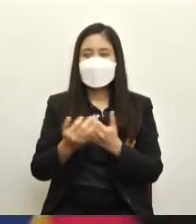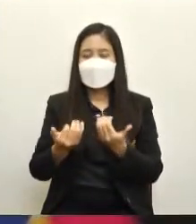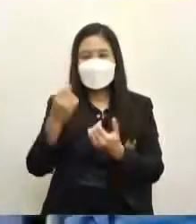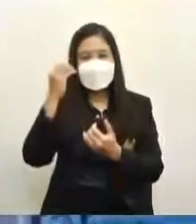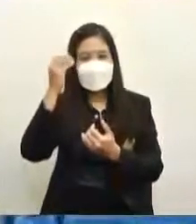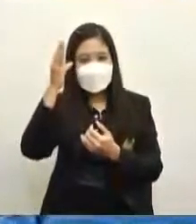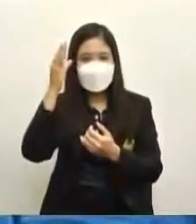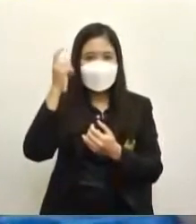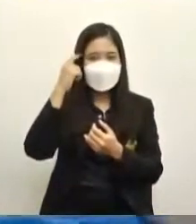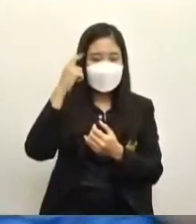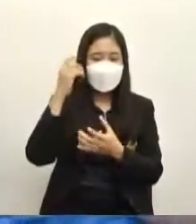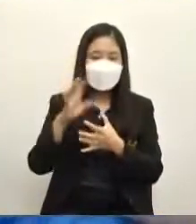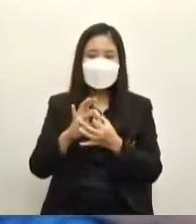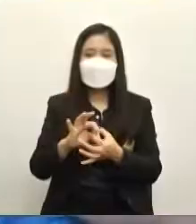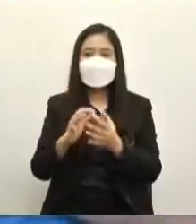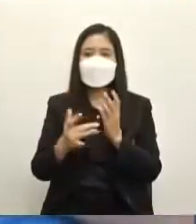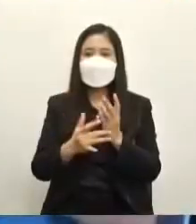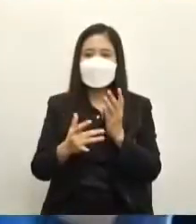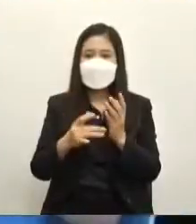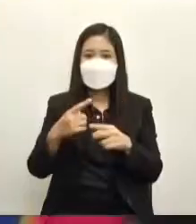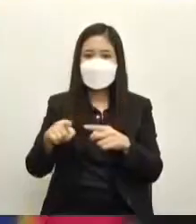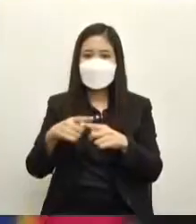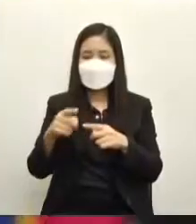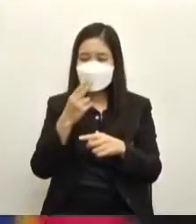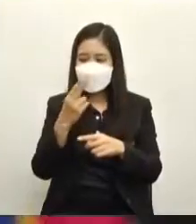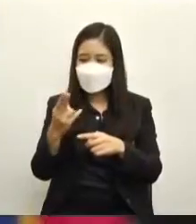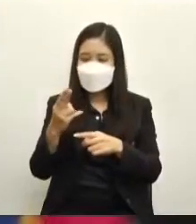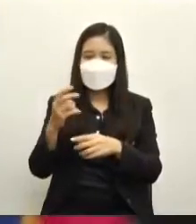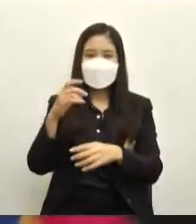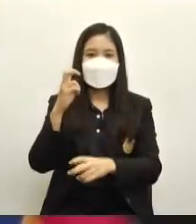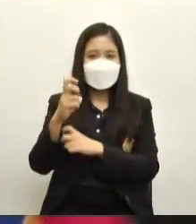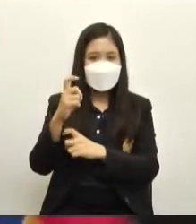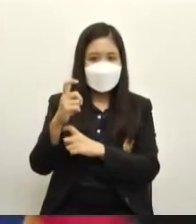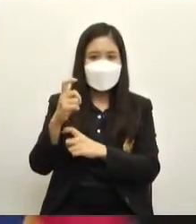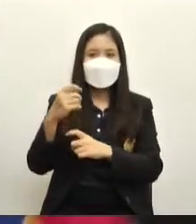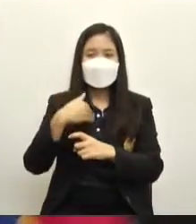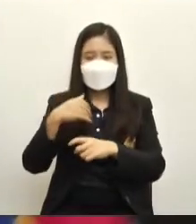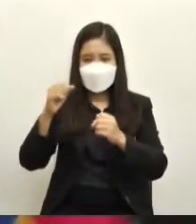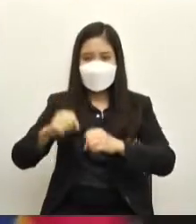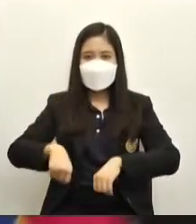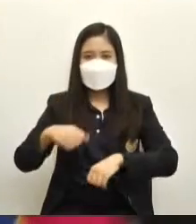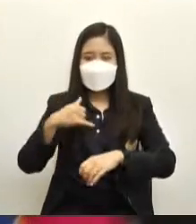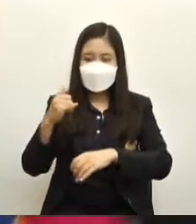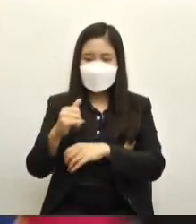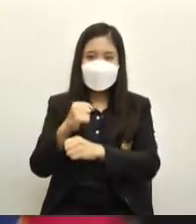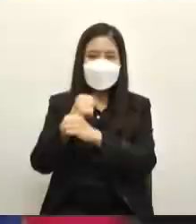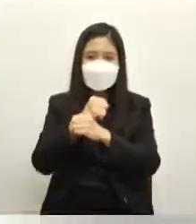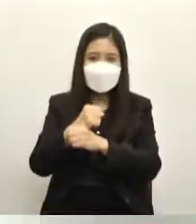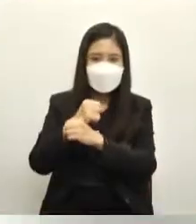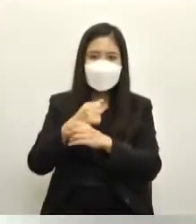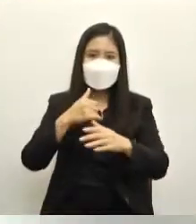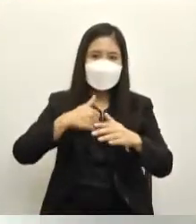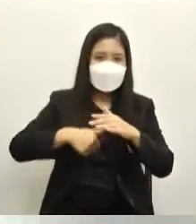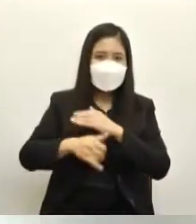การช่วยชีวิตขั้นต้นนะครับหลังจากนั้นเมื่อเกิดเหตุเกิดภัยพิบัติขึ้นนะครับเขาจะสามารถที่จะเอาไปปฏิบัติและเอาตัวรอดของเขาได้ ส